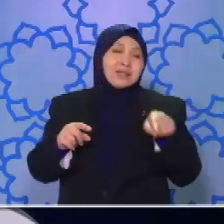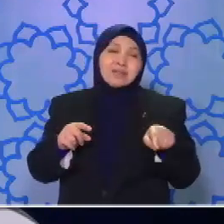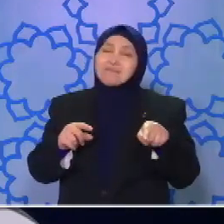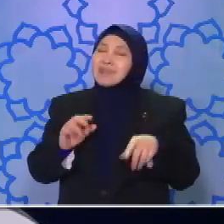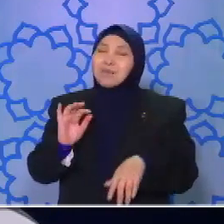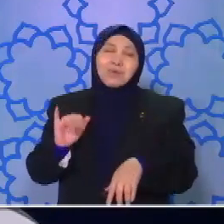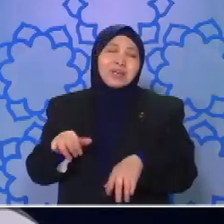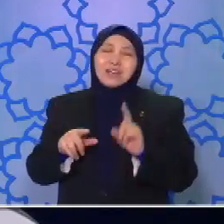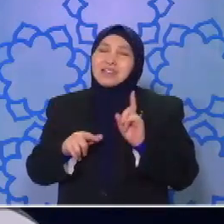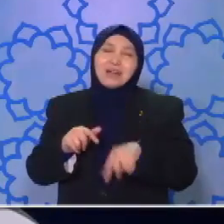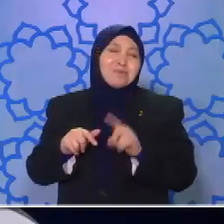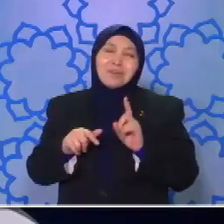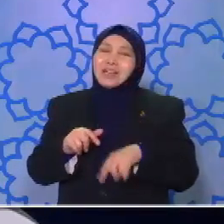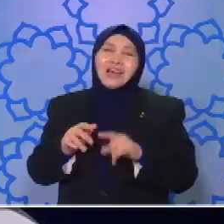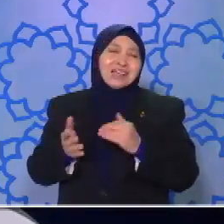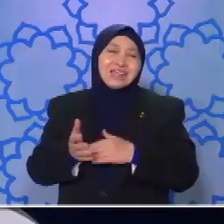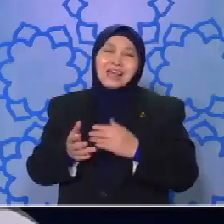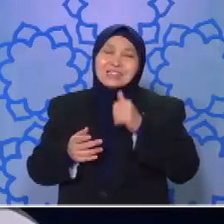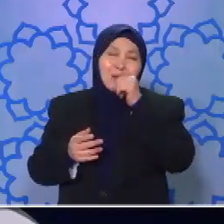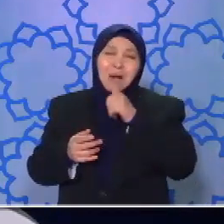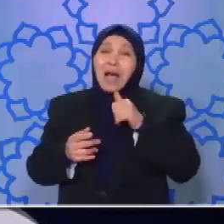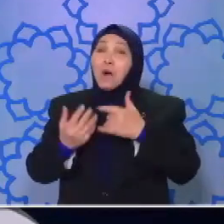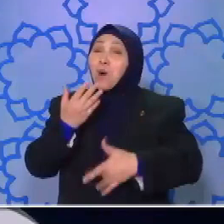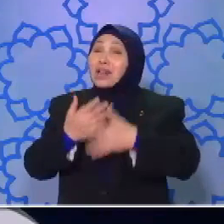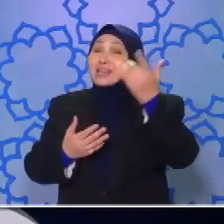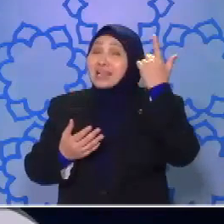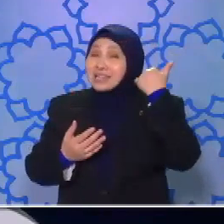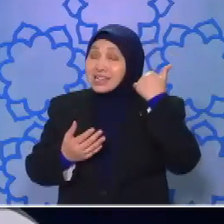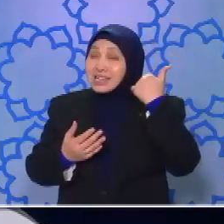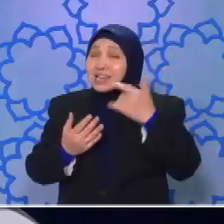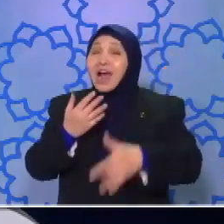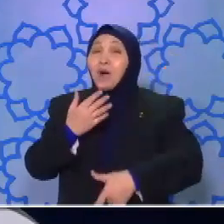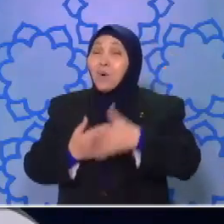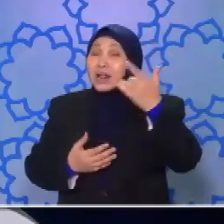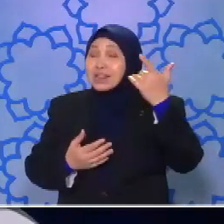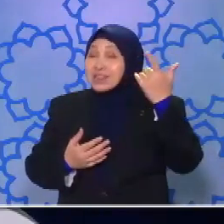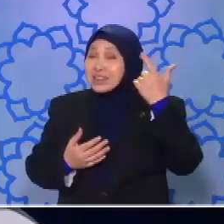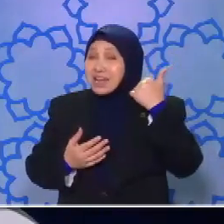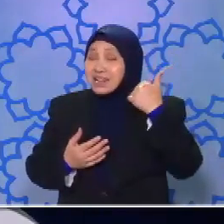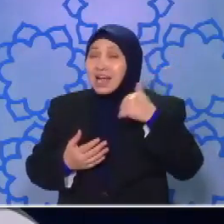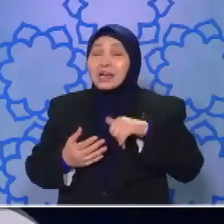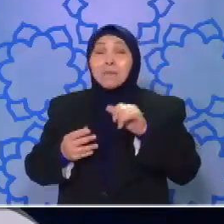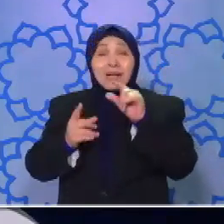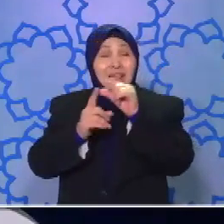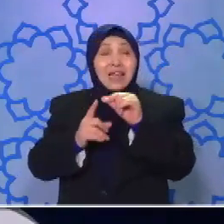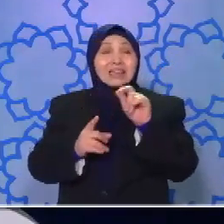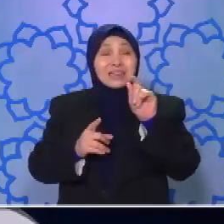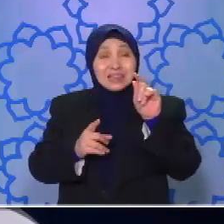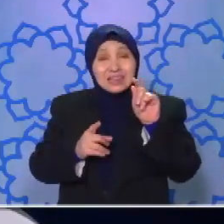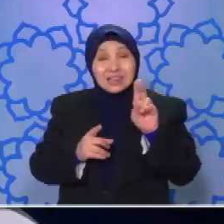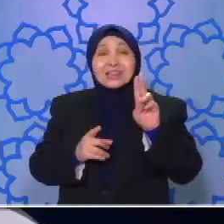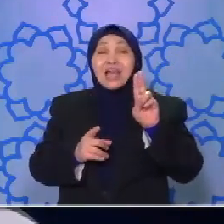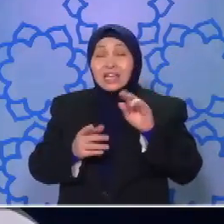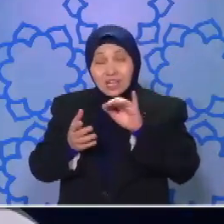memang dah tak ada peluang sabar dah. Yang awal tadi bila kata lan tastati', ada perkataan ta itu, maksudnya ada peluang